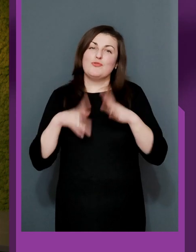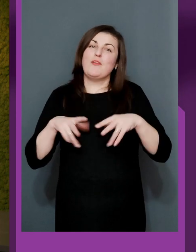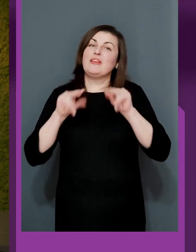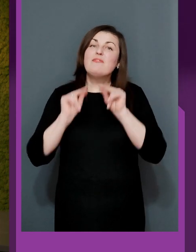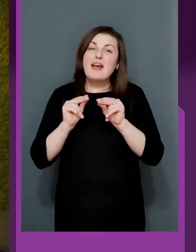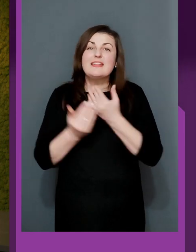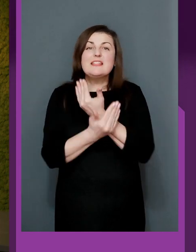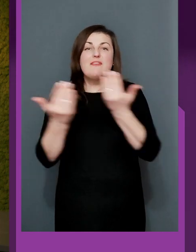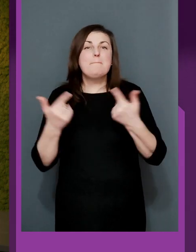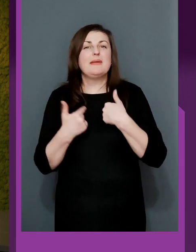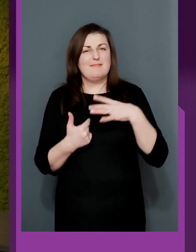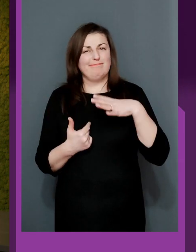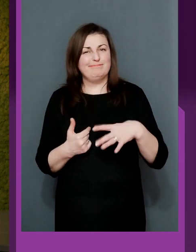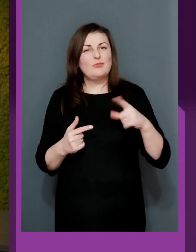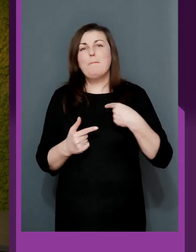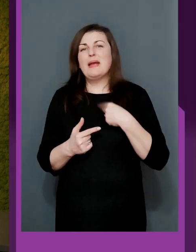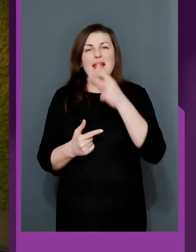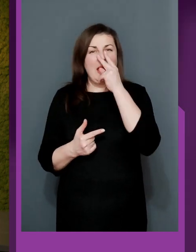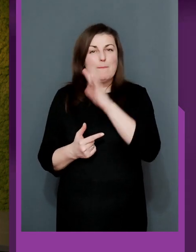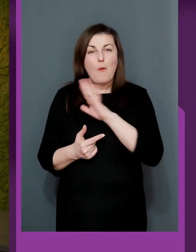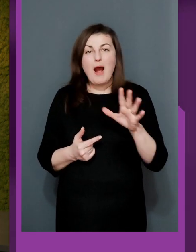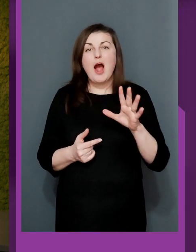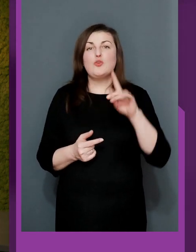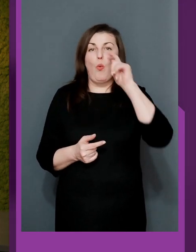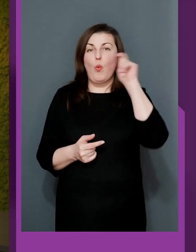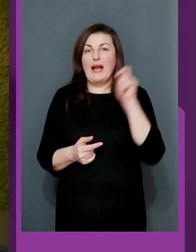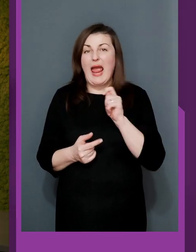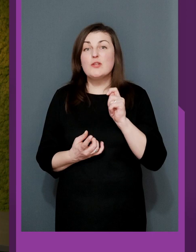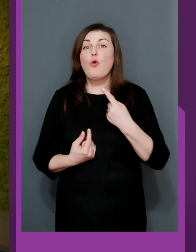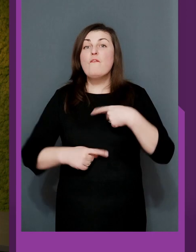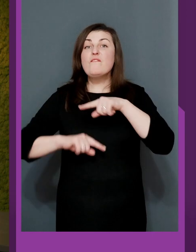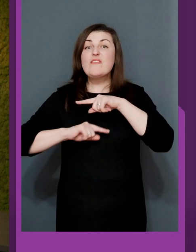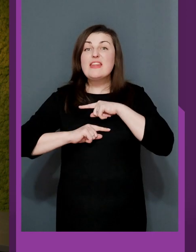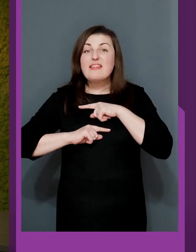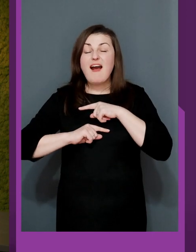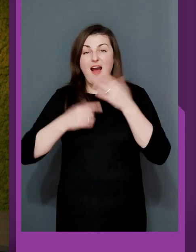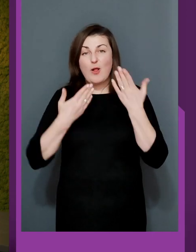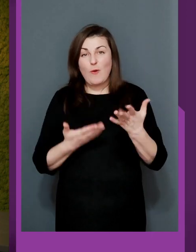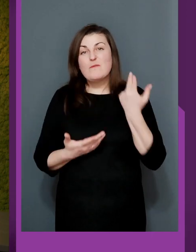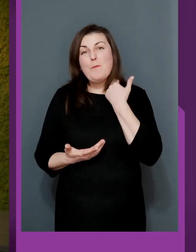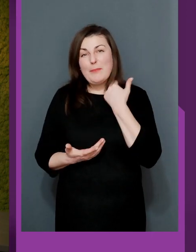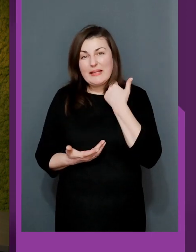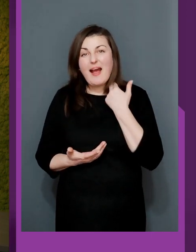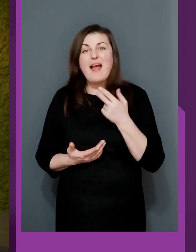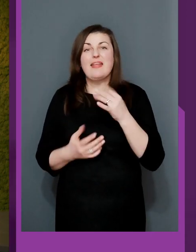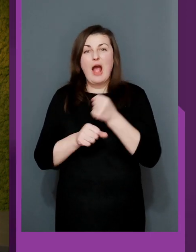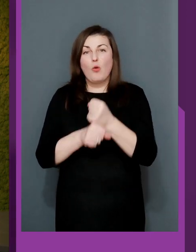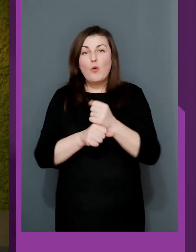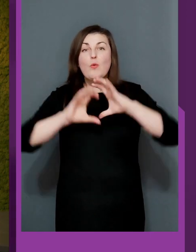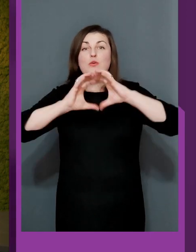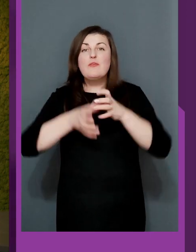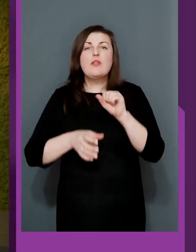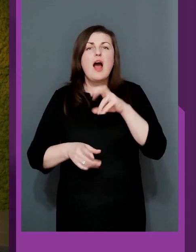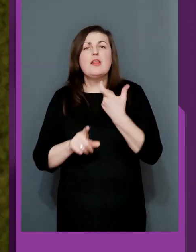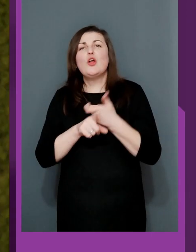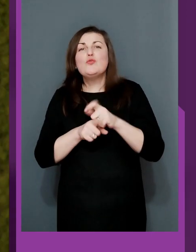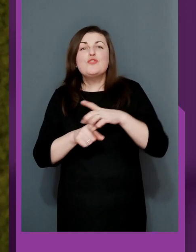відвер з вами Мені прикро що ми не побачили все ж українського фіналу в кардіфі у Британії на Кубку світу